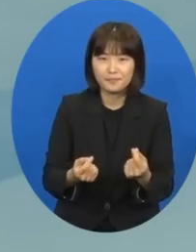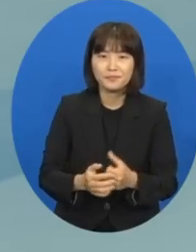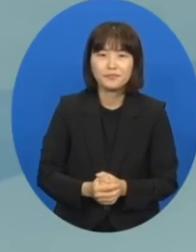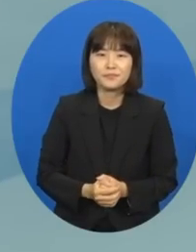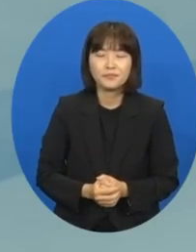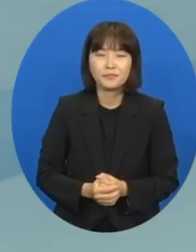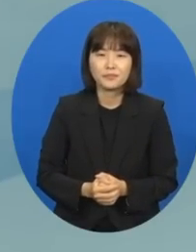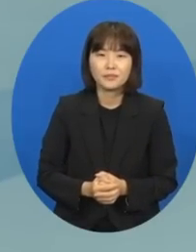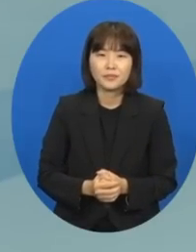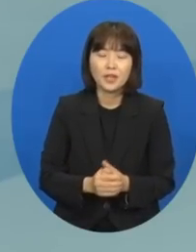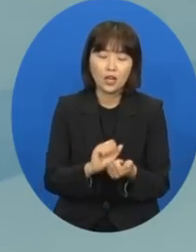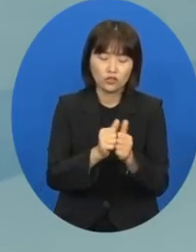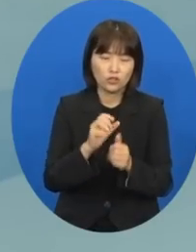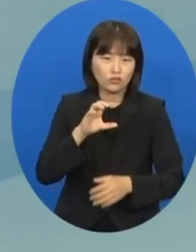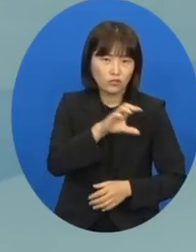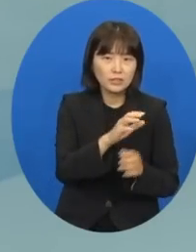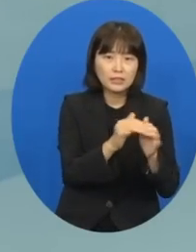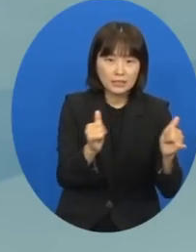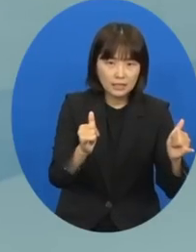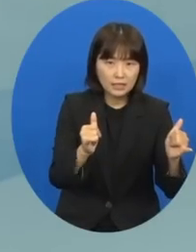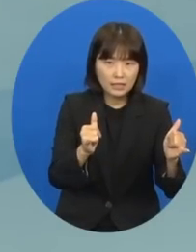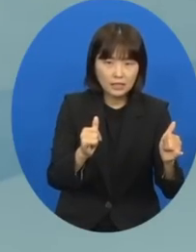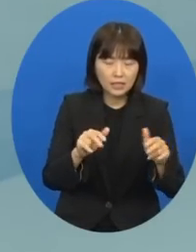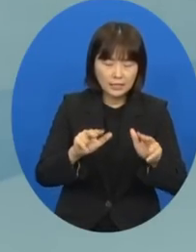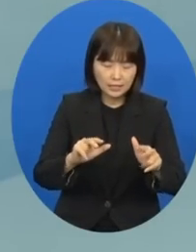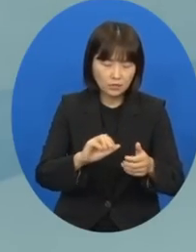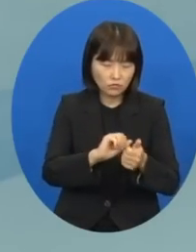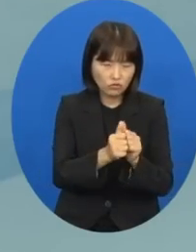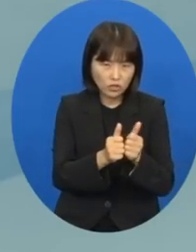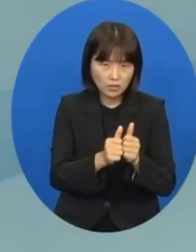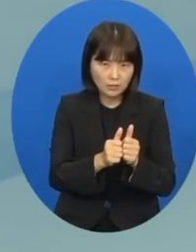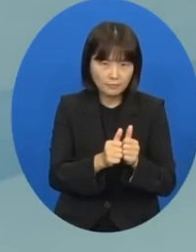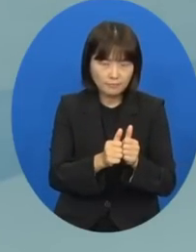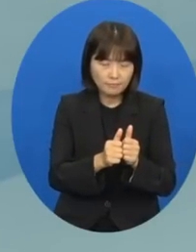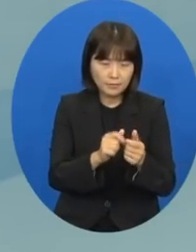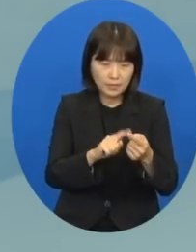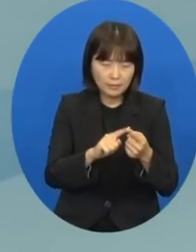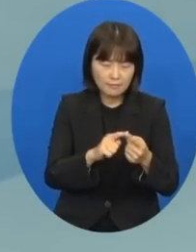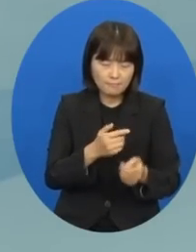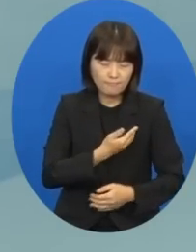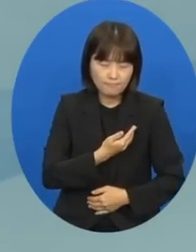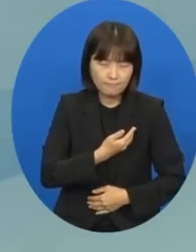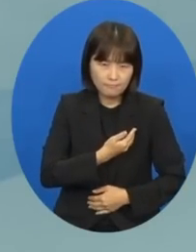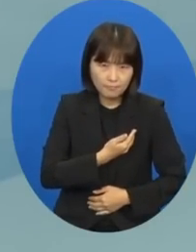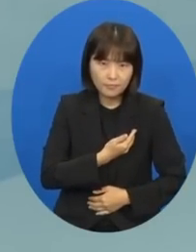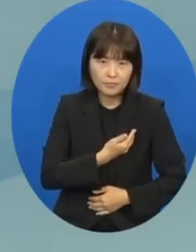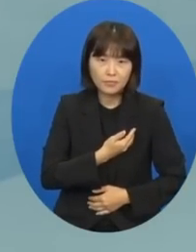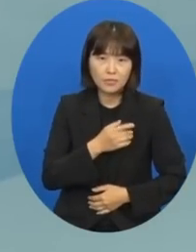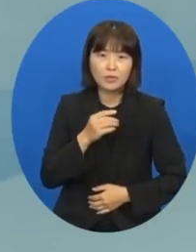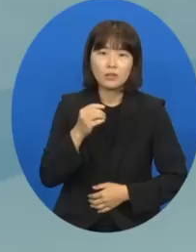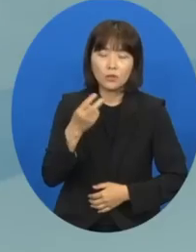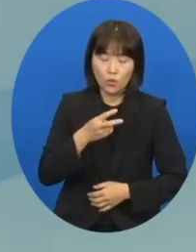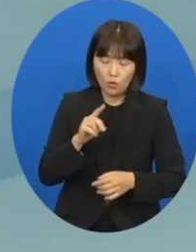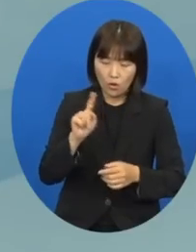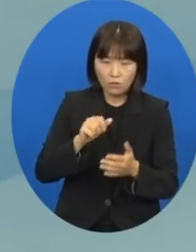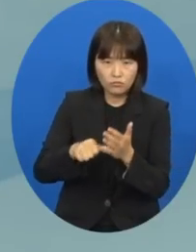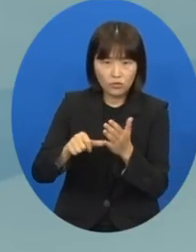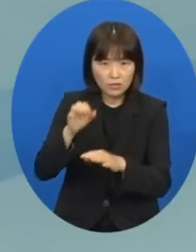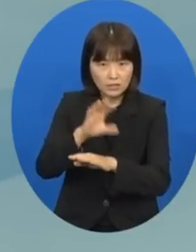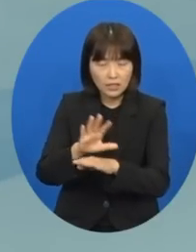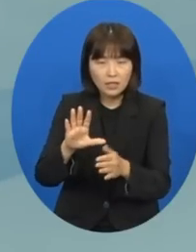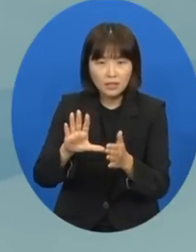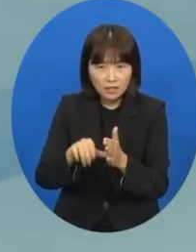주식 투자자들 사이에서 예를 들면 지금 주식을 존버하자. 혹은 어떤 물건을 살 때 올해 상품